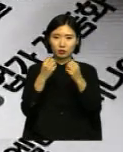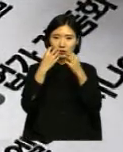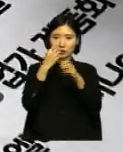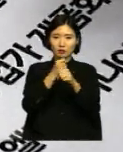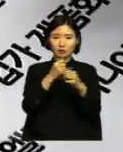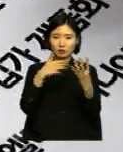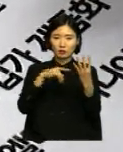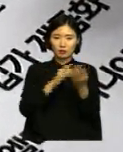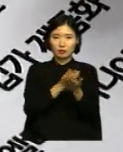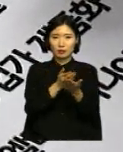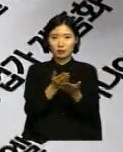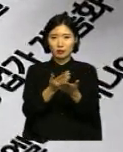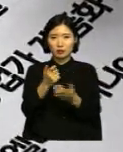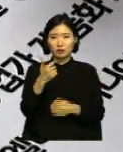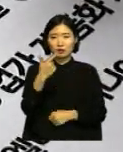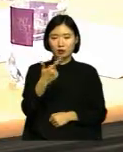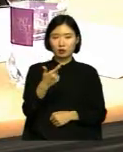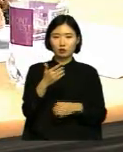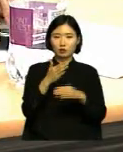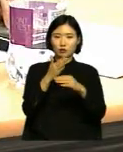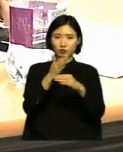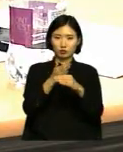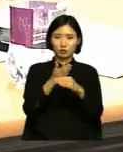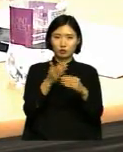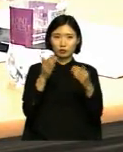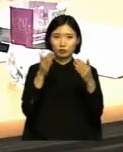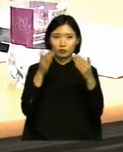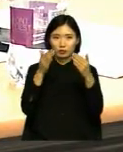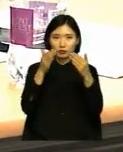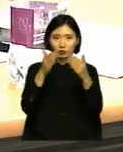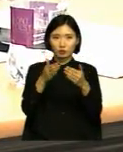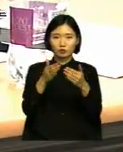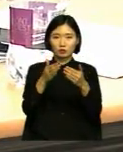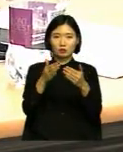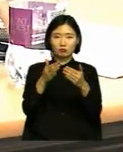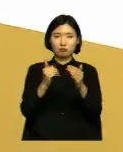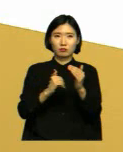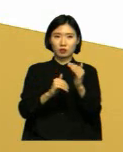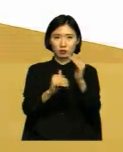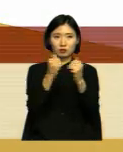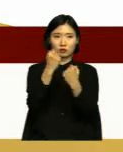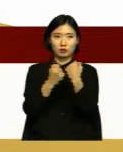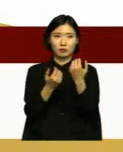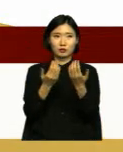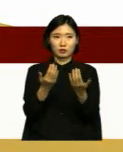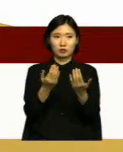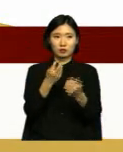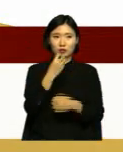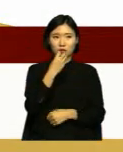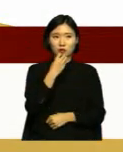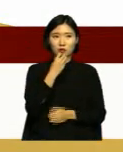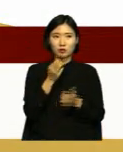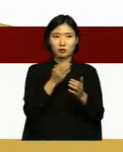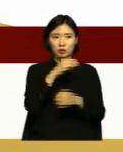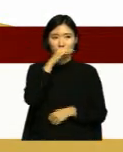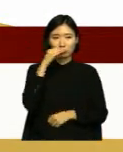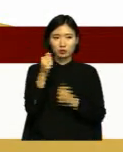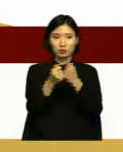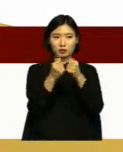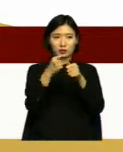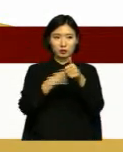분야 16개 중점 추진 과제를 설정했습니다. 경기도 공정 혁신 창업 생태계 활성화 방안